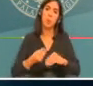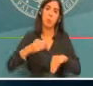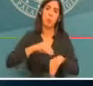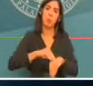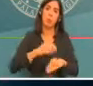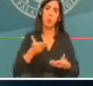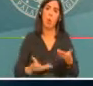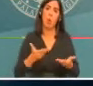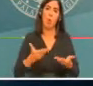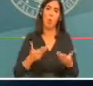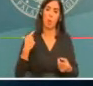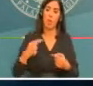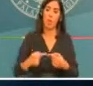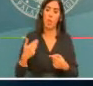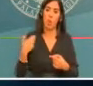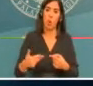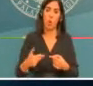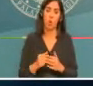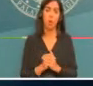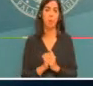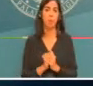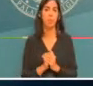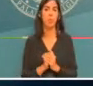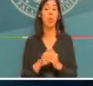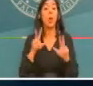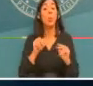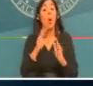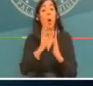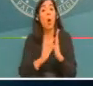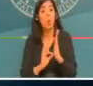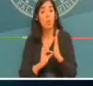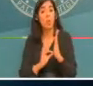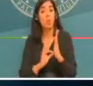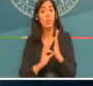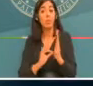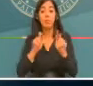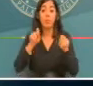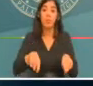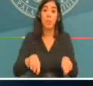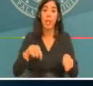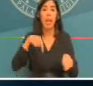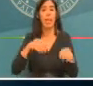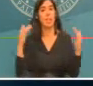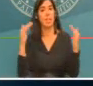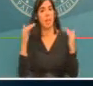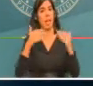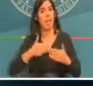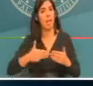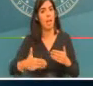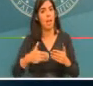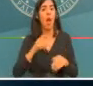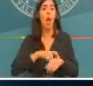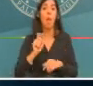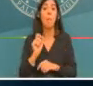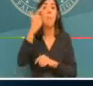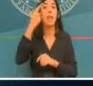questa sera a mezzanotte e rimarranno in vigore sino al 24 novembre e